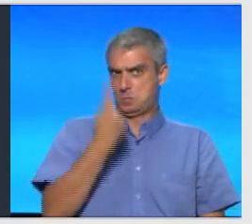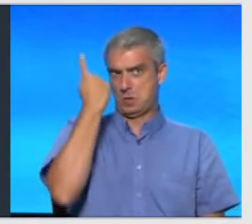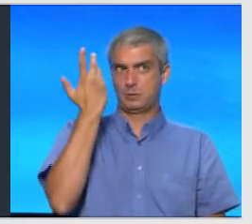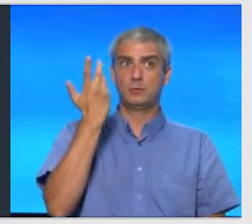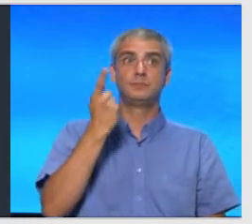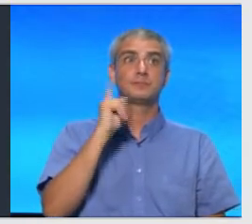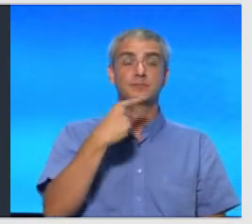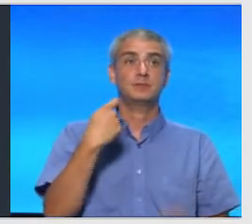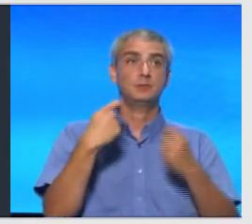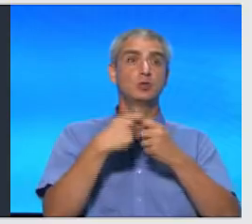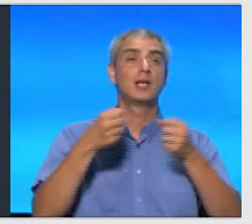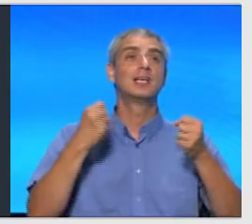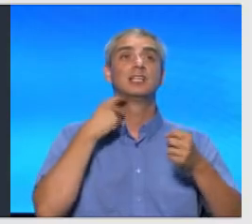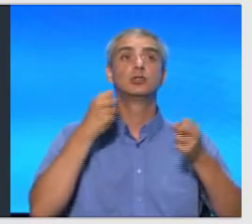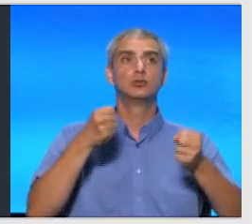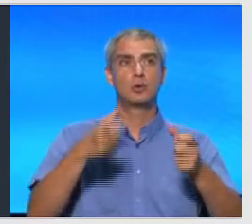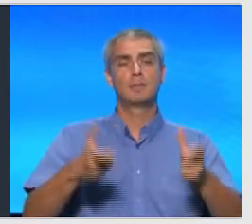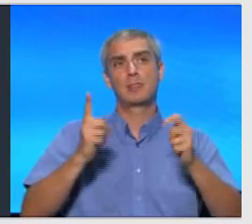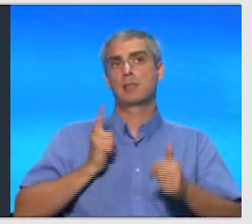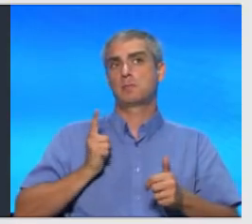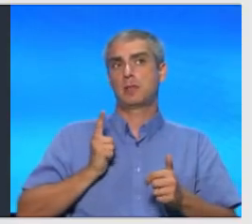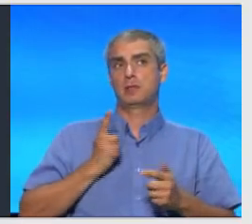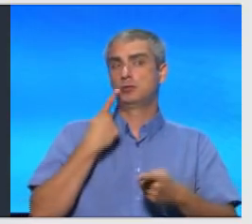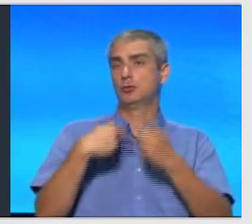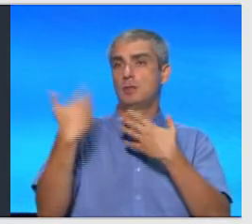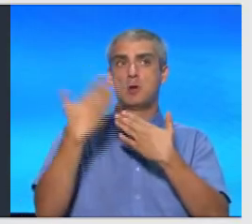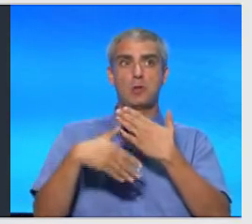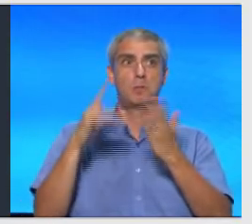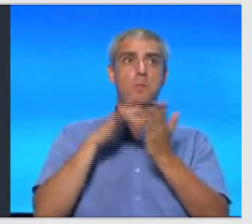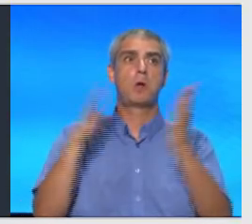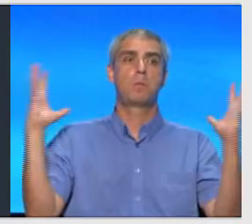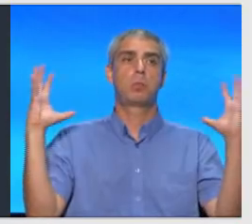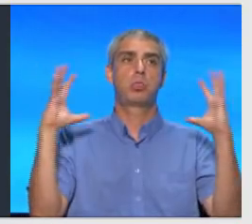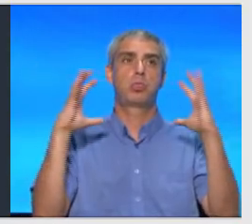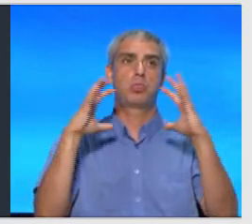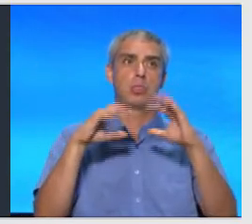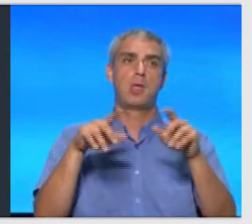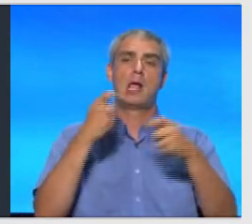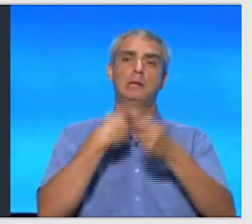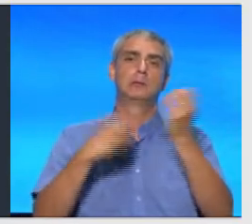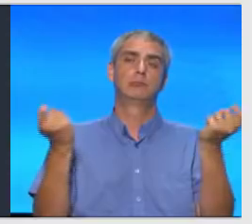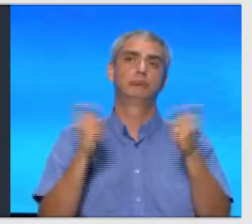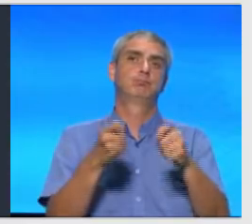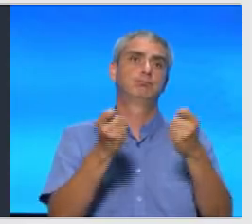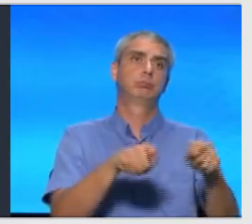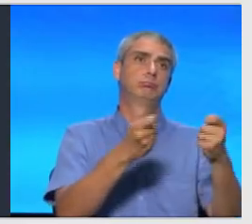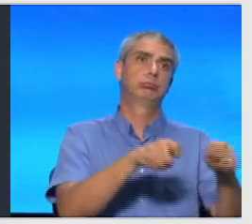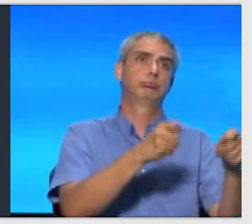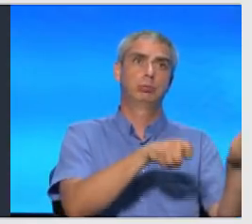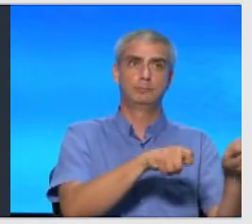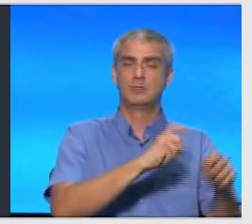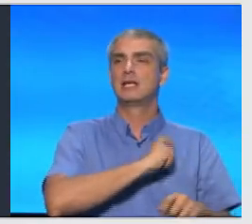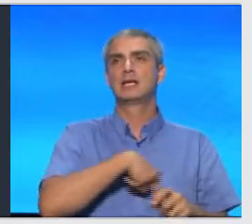לעניין ראשון שוק, מדובר במבנה פרטי. בשנים האחרונות המקום דאח לאיתו והעסקים נסגרו בזה אחר זה.